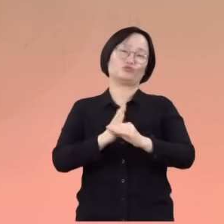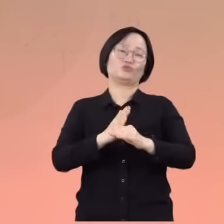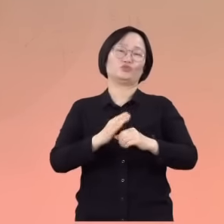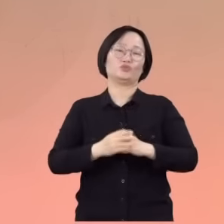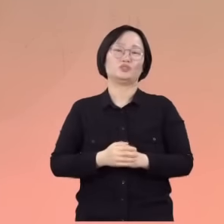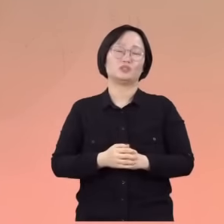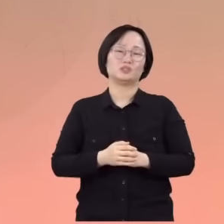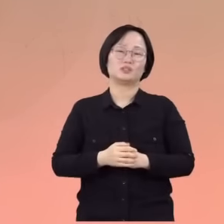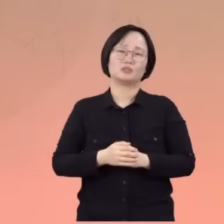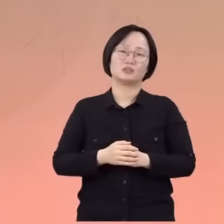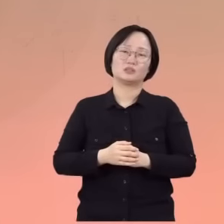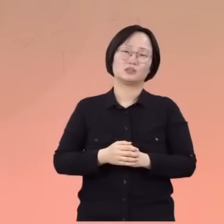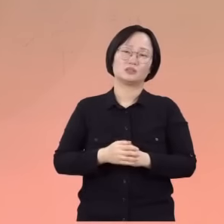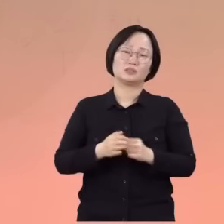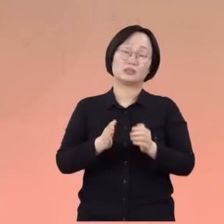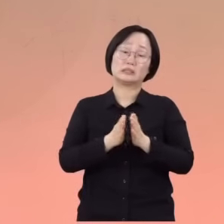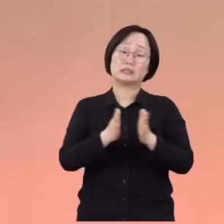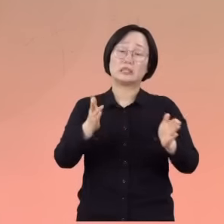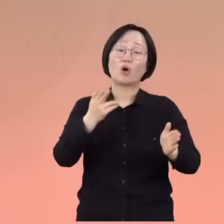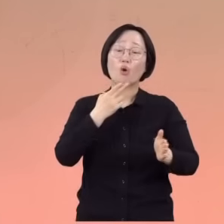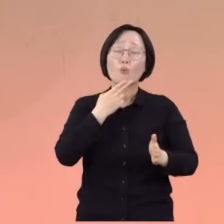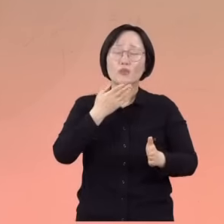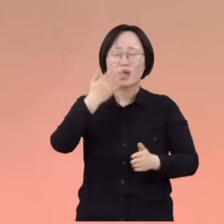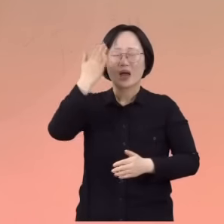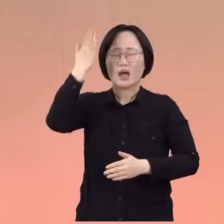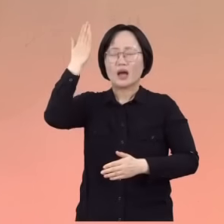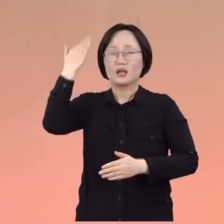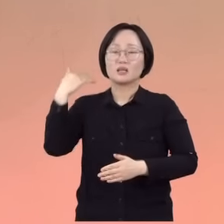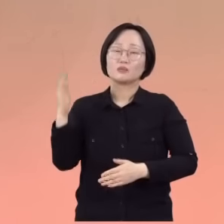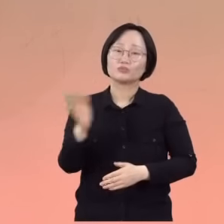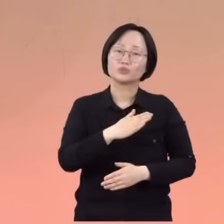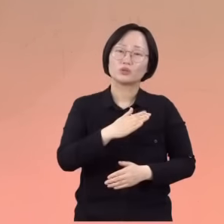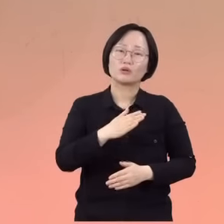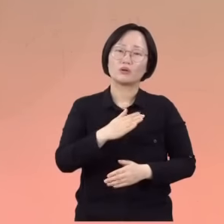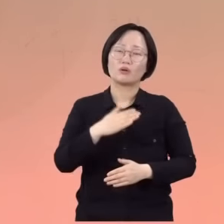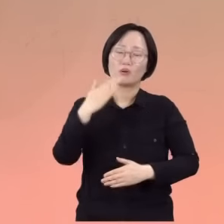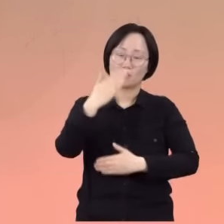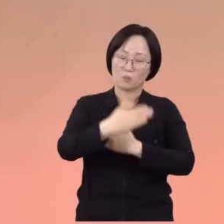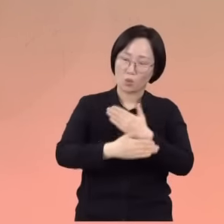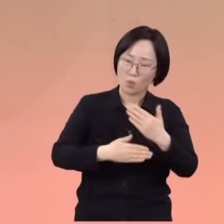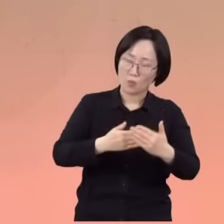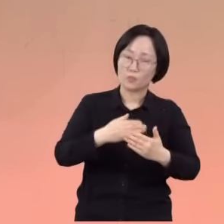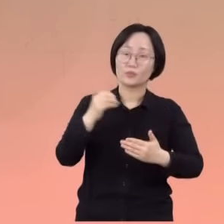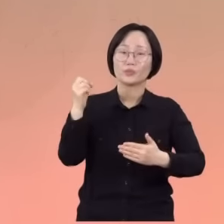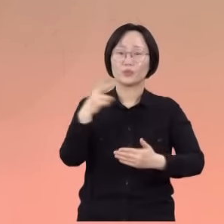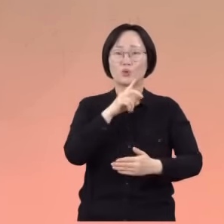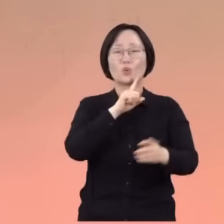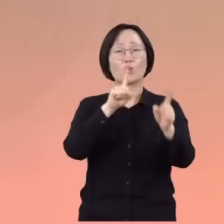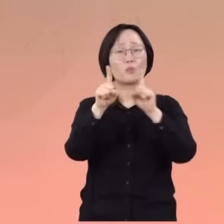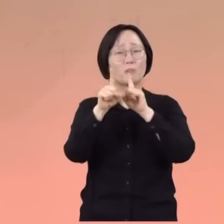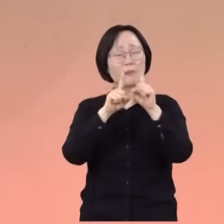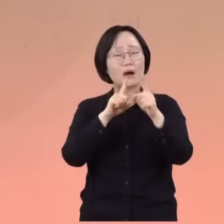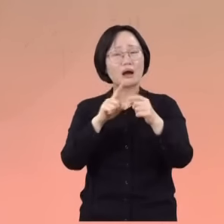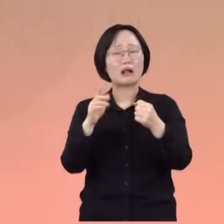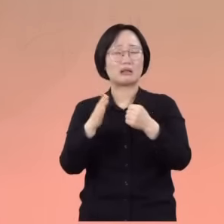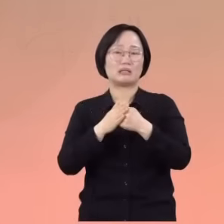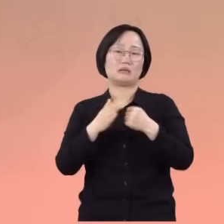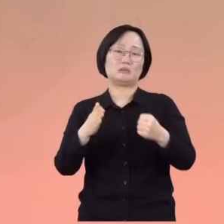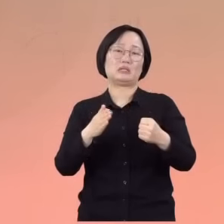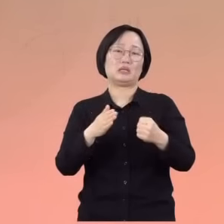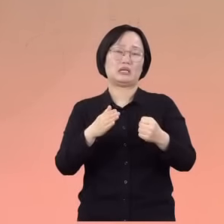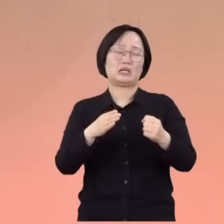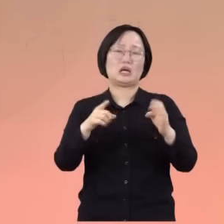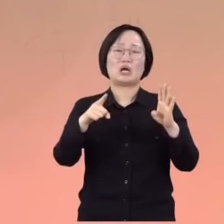스스로 지은 몸과 말과 생각으로 지은이 업장이 업보를